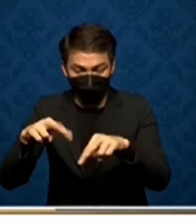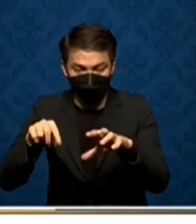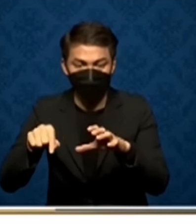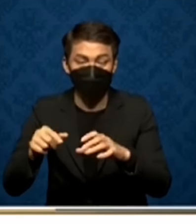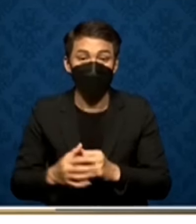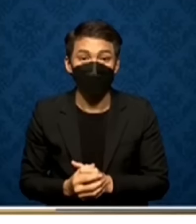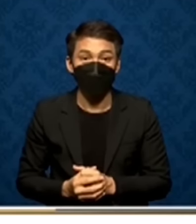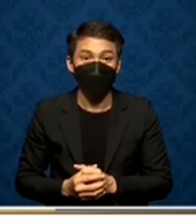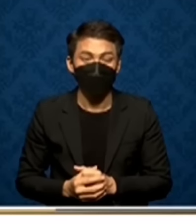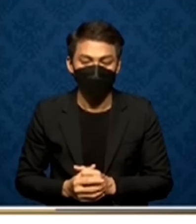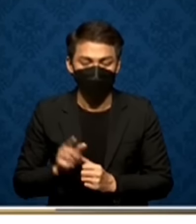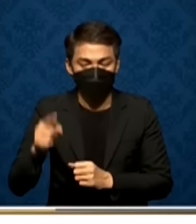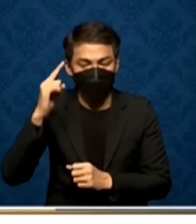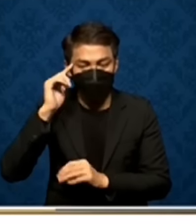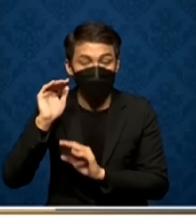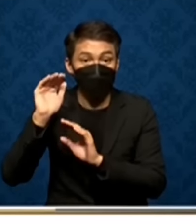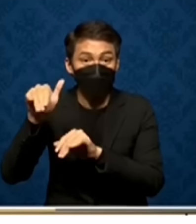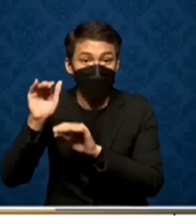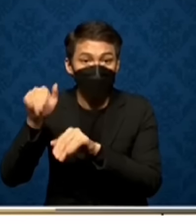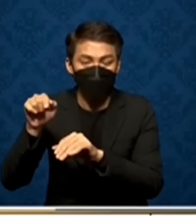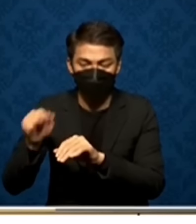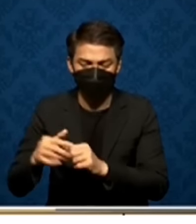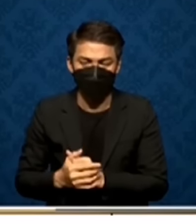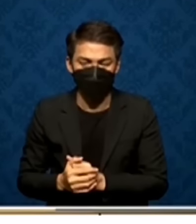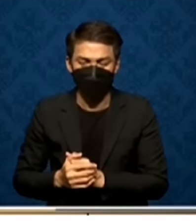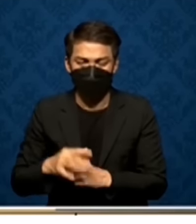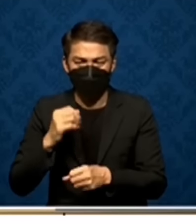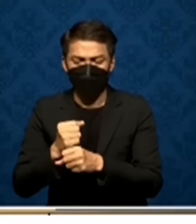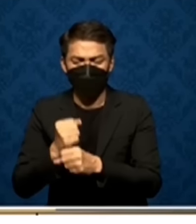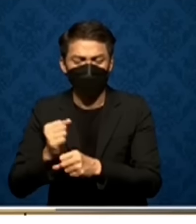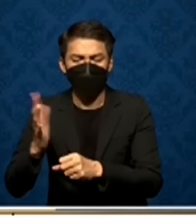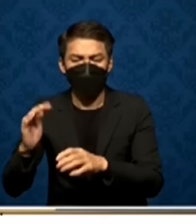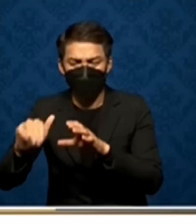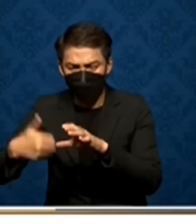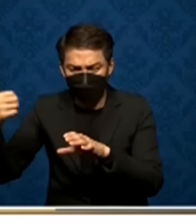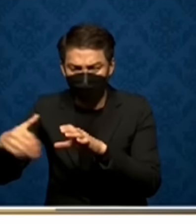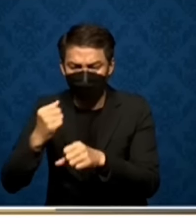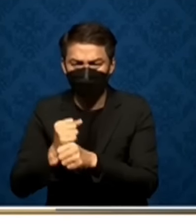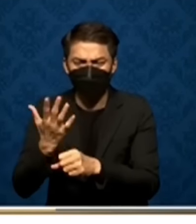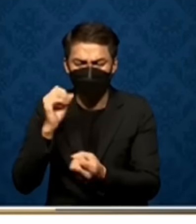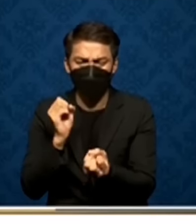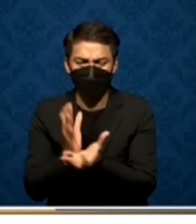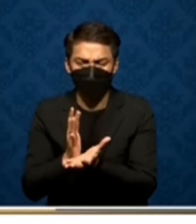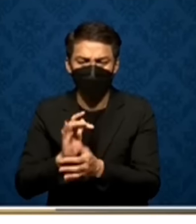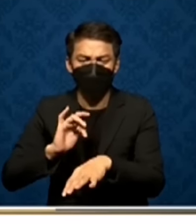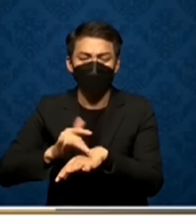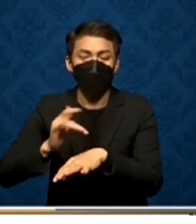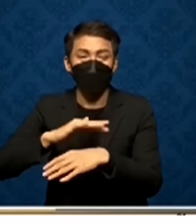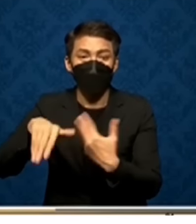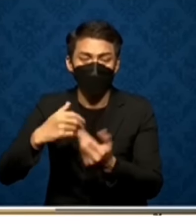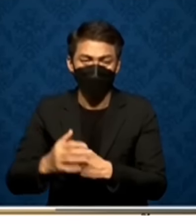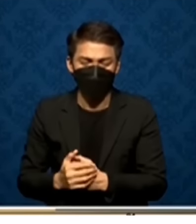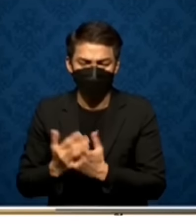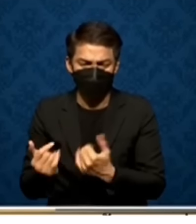าประเทศออสเตรเลียเนี่ยเขาเองเขายังไม่ทำเหมืองในประเทศเลยเพราะมันเป็นสิ่งแวดล้อมเร็วๆนี้เขาไปทำที่ชิลี